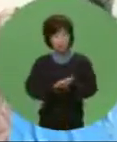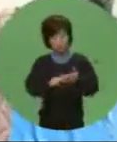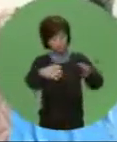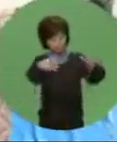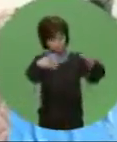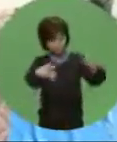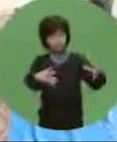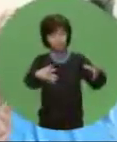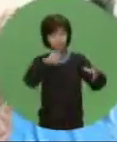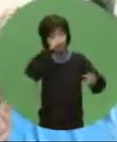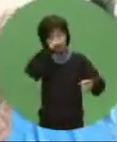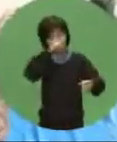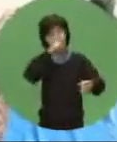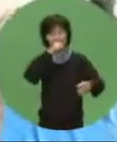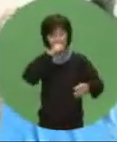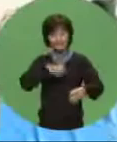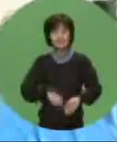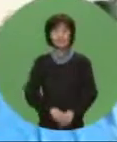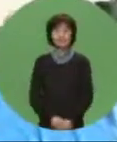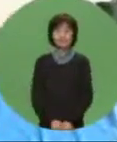で満足してます。